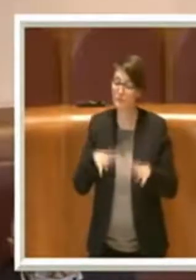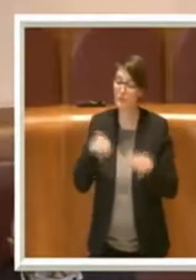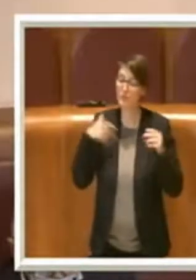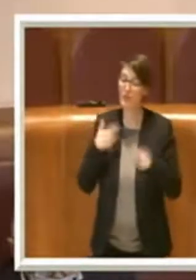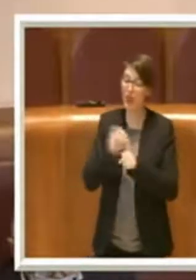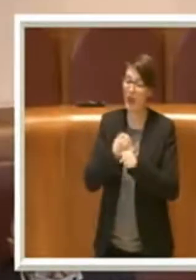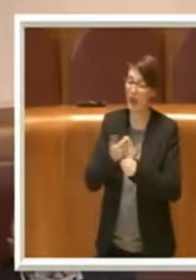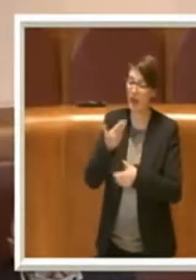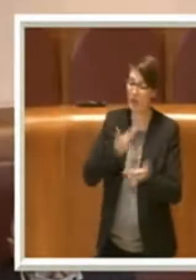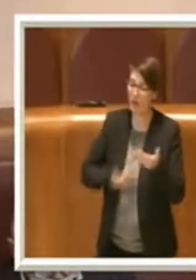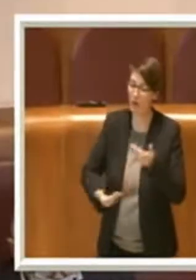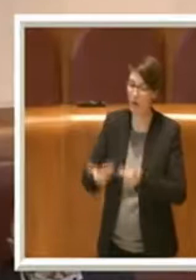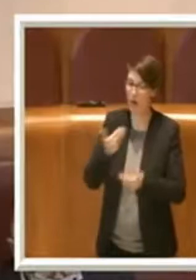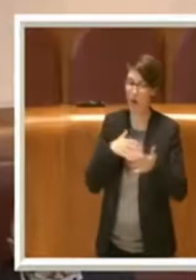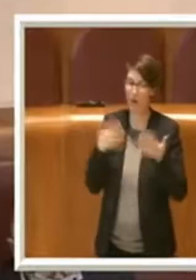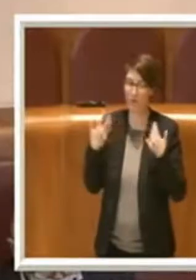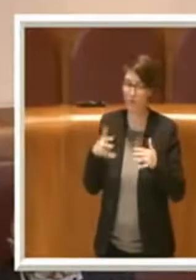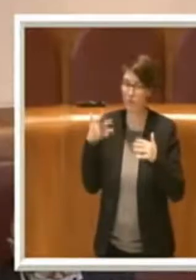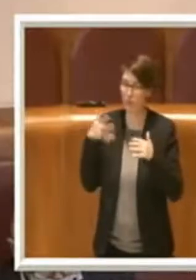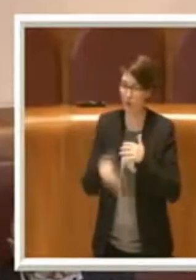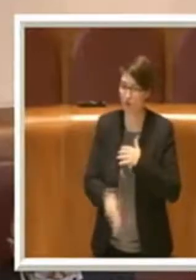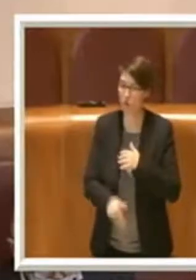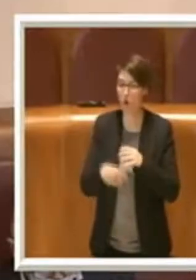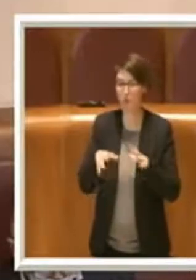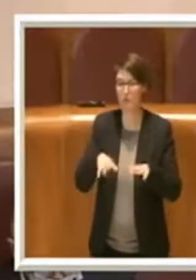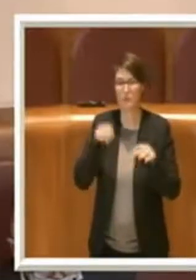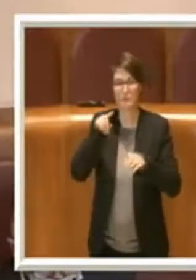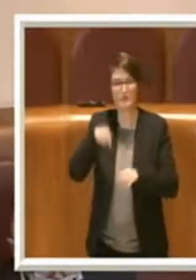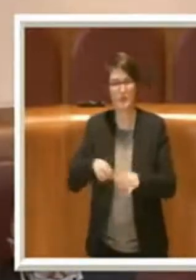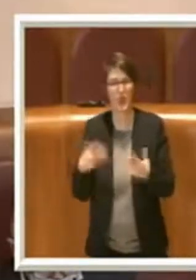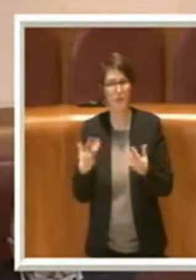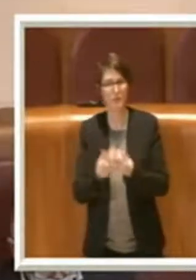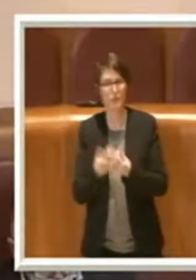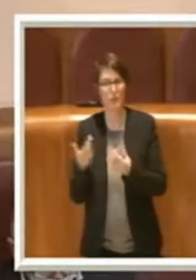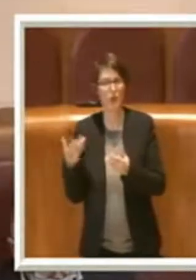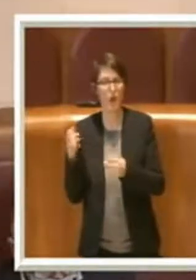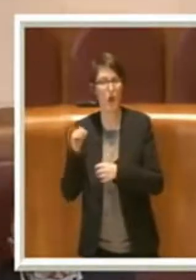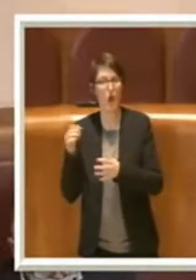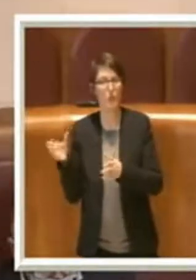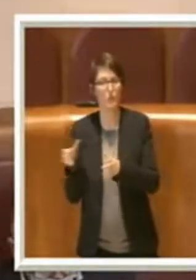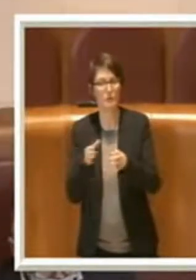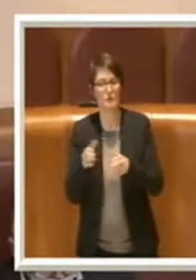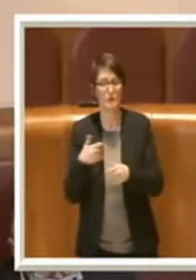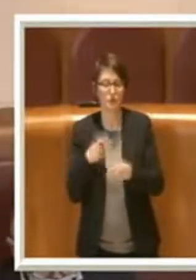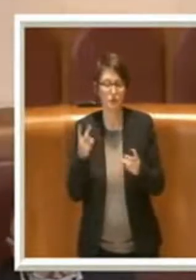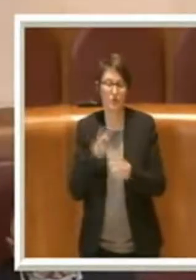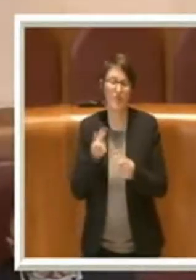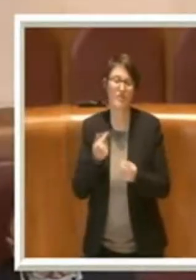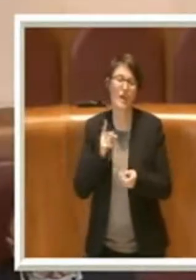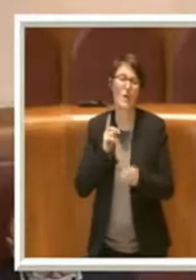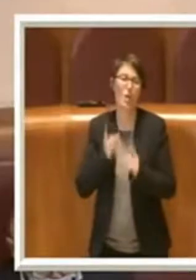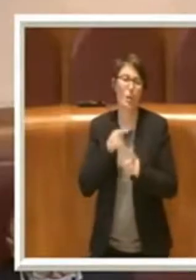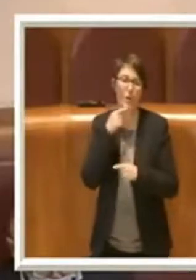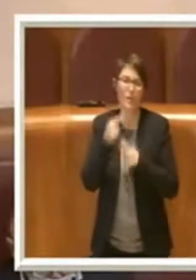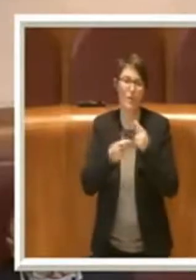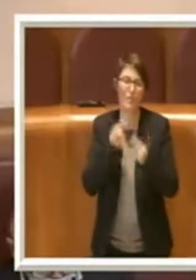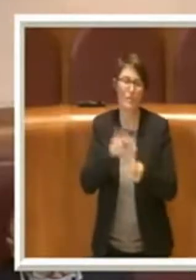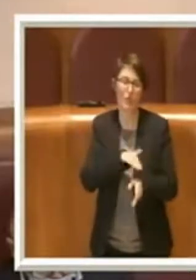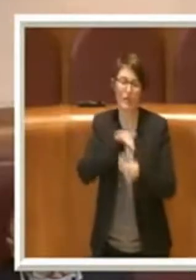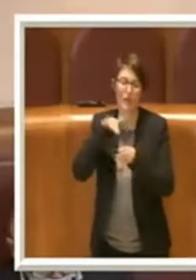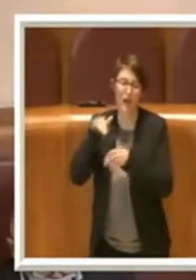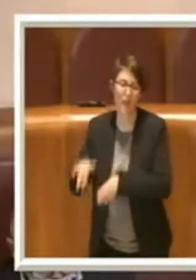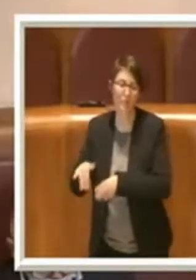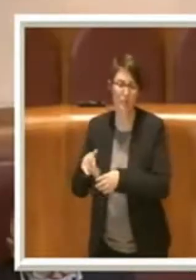assiduo insieme anche alle opposizioni. Io di questo veramente, al di là delle polemiche politiche, al di là